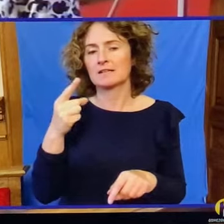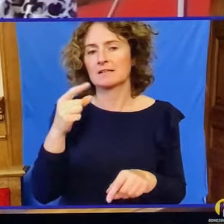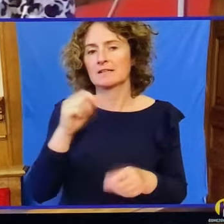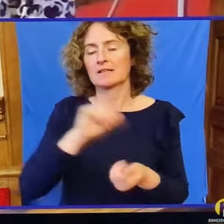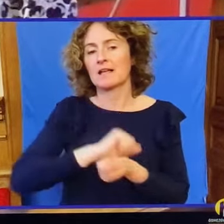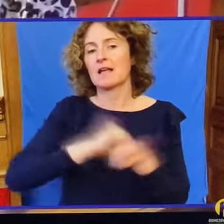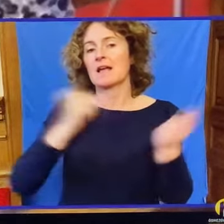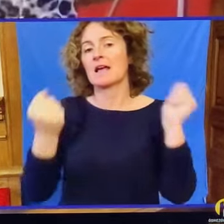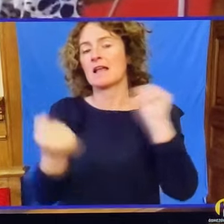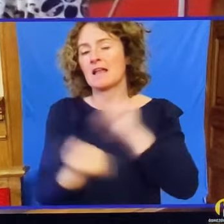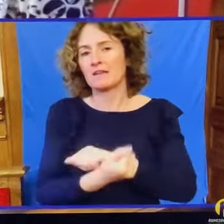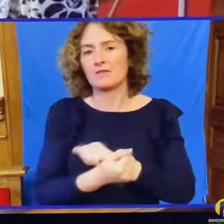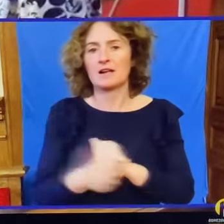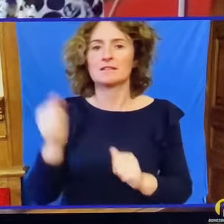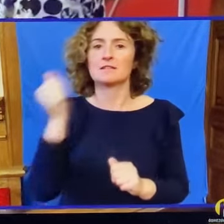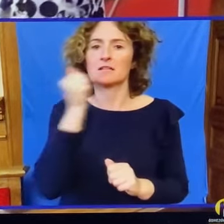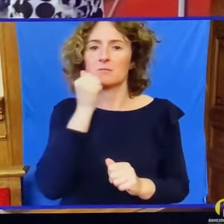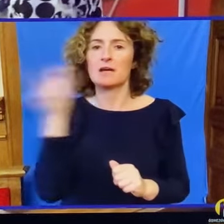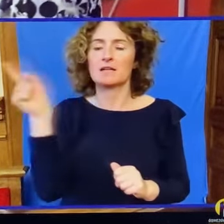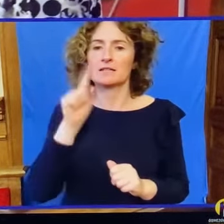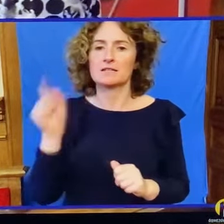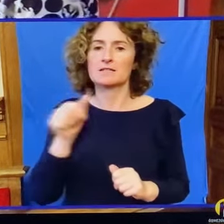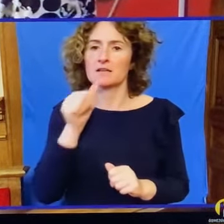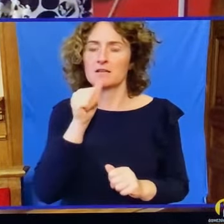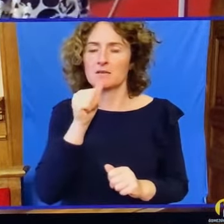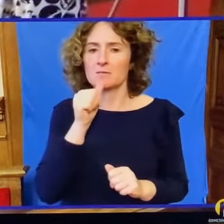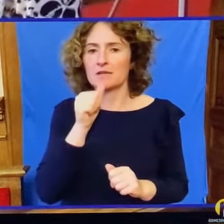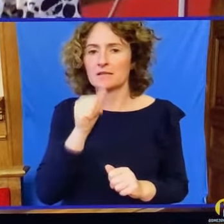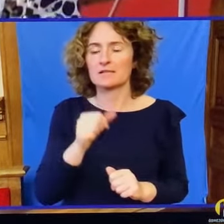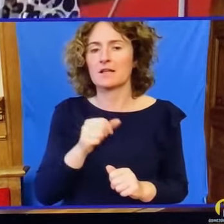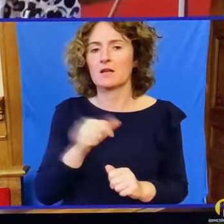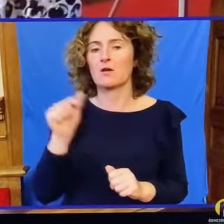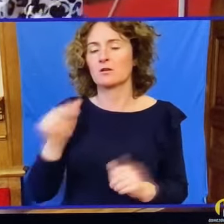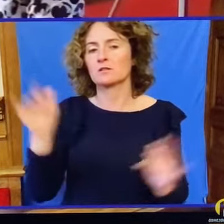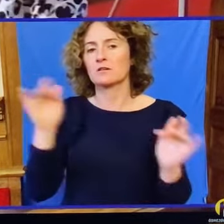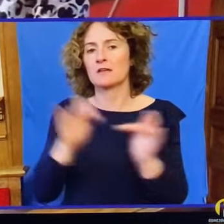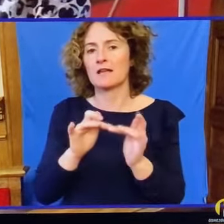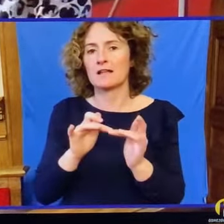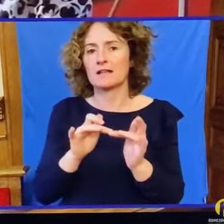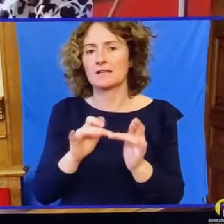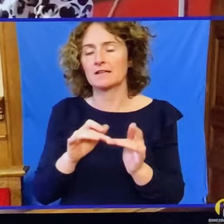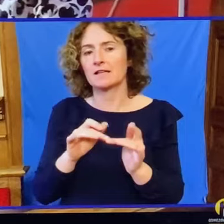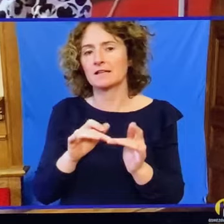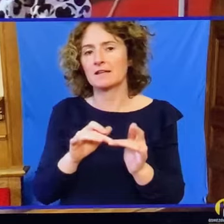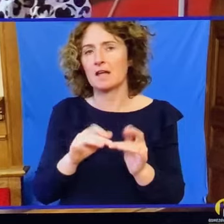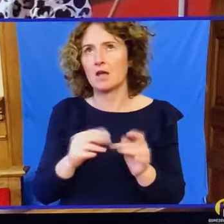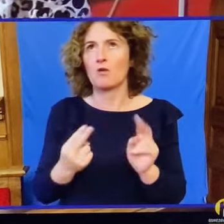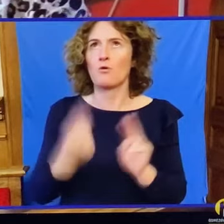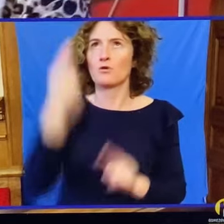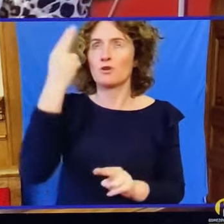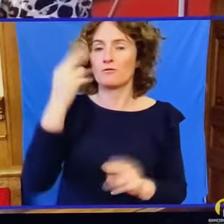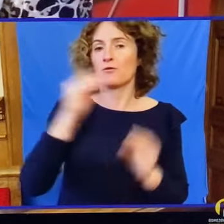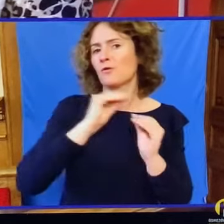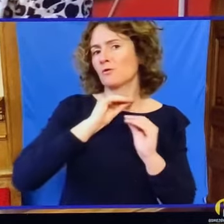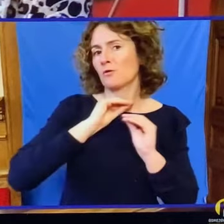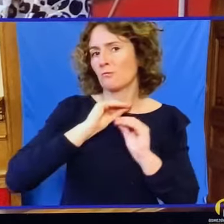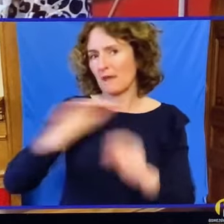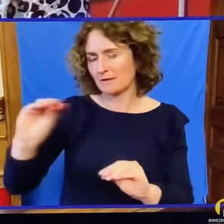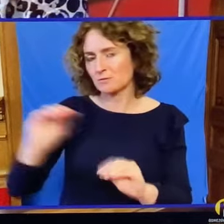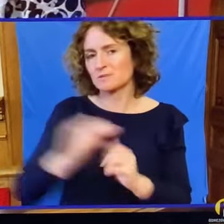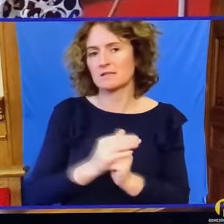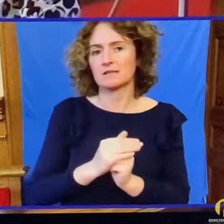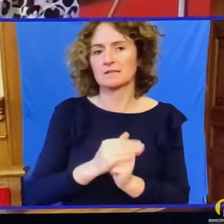már 2018-ban és azóta is többször megüzente, hogy Hódmezővásárhelyt vissza kell